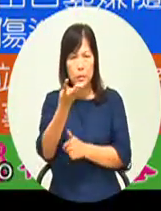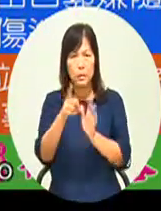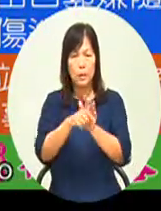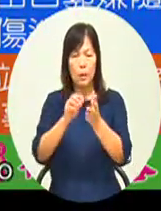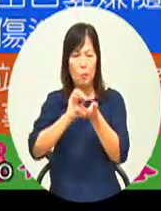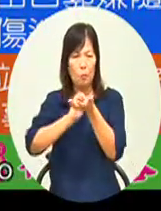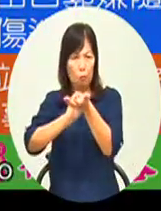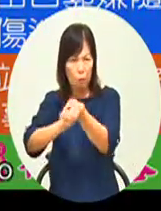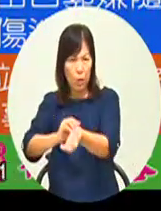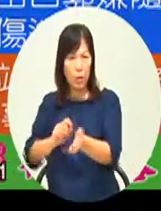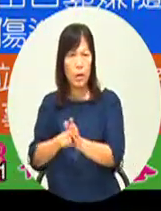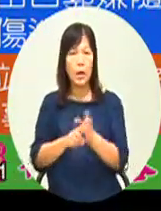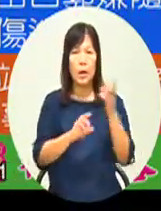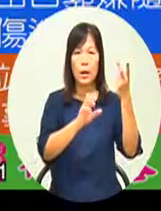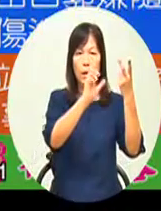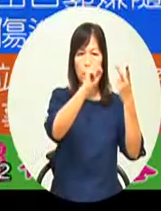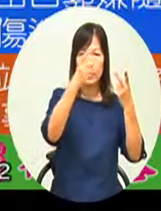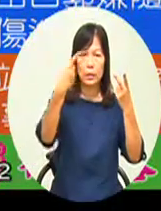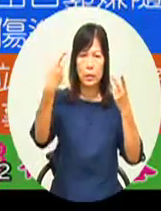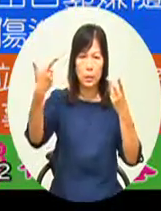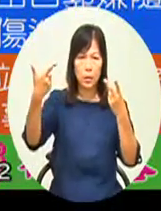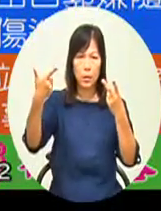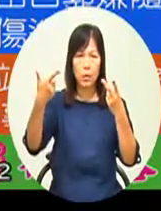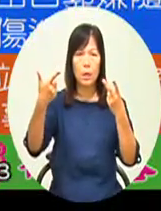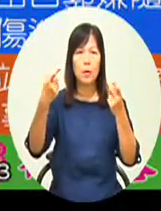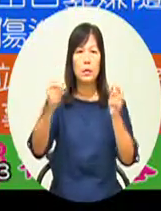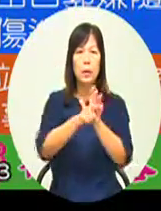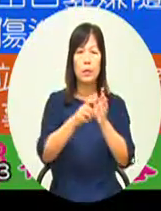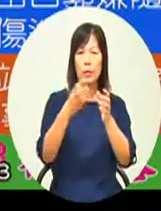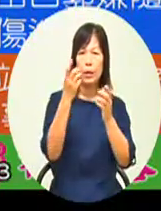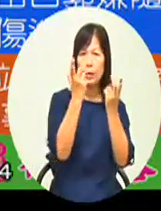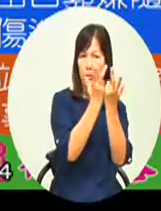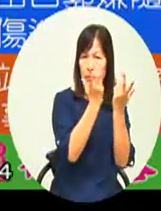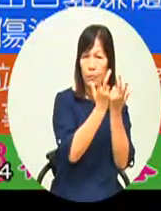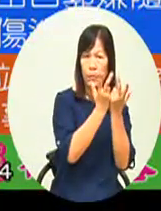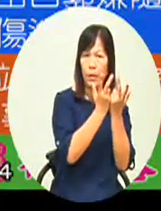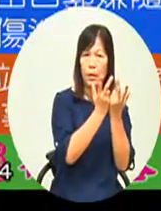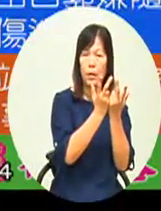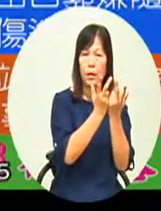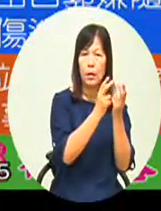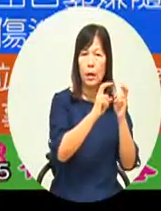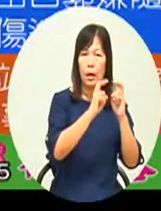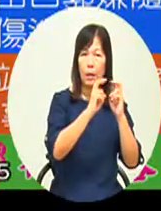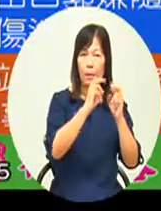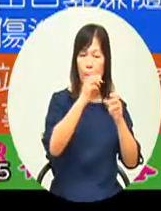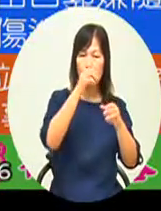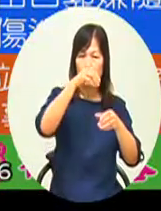医，在2016年3月29日，也是新北的，哦、北投